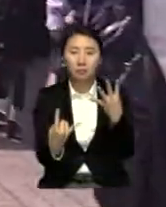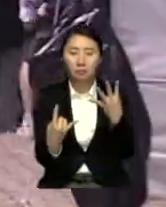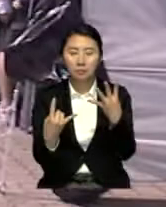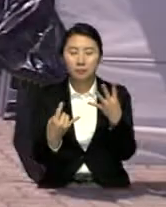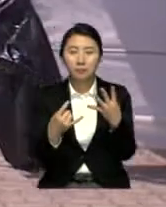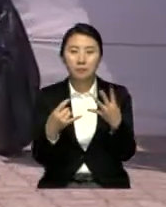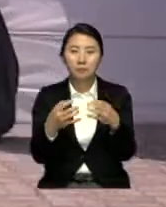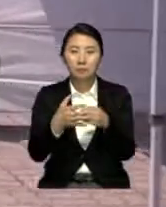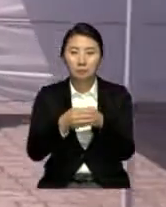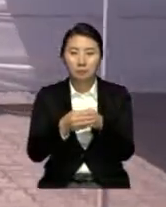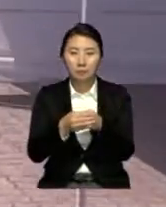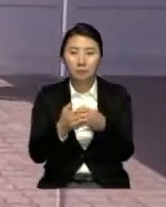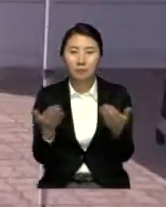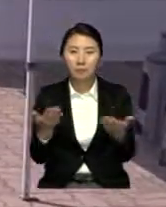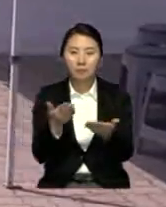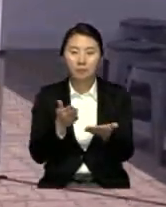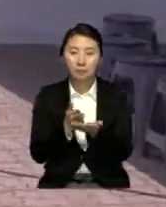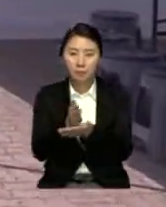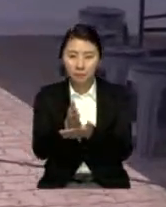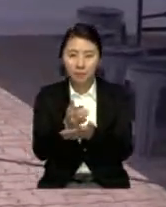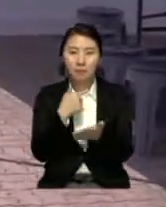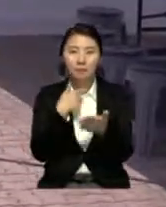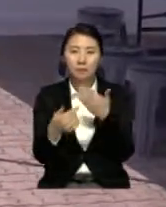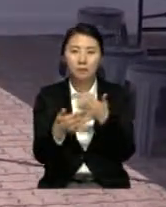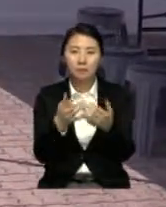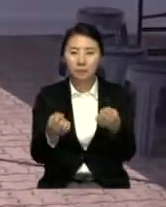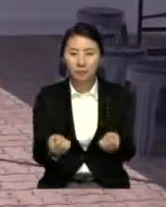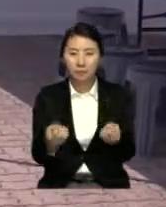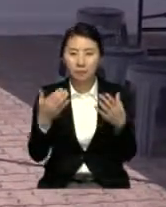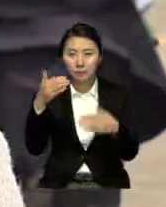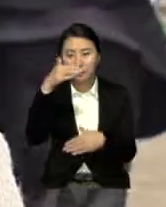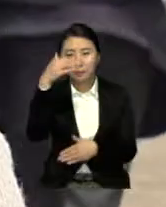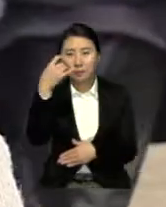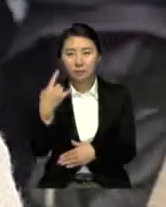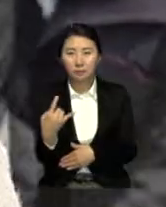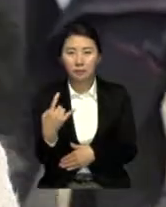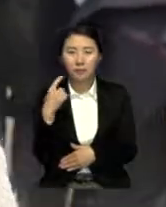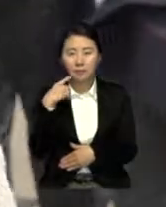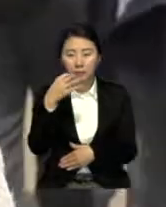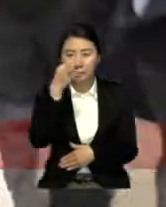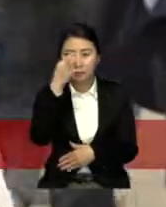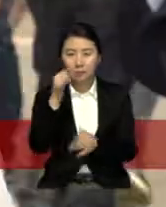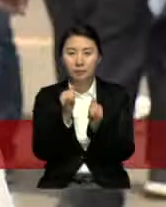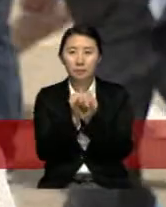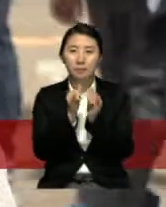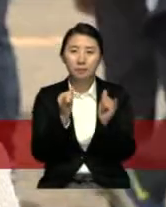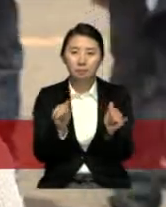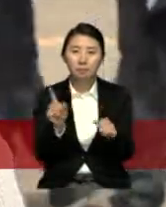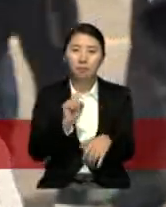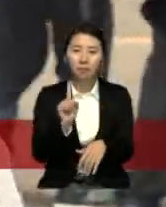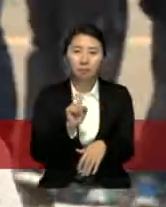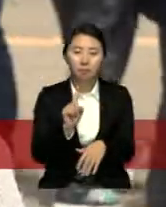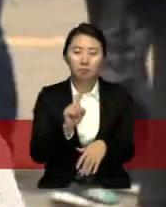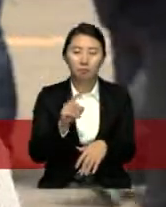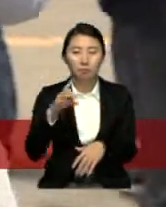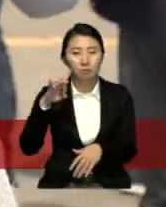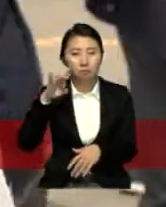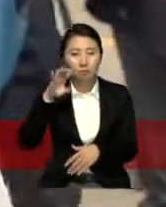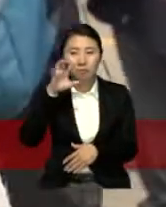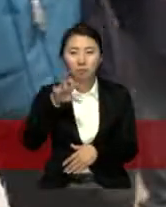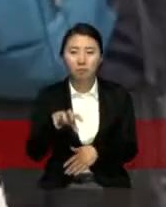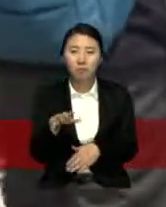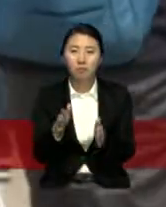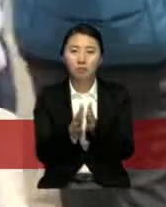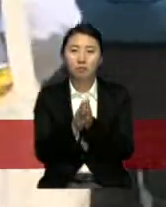진로 박람회 직업 체험 행사입니다. 그리고 예술가? 뭐지? 라는 그런 궁금증.